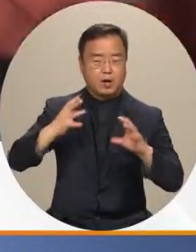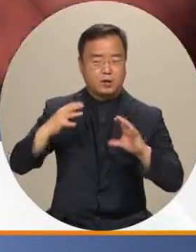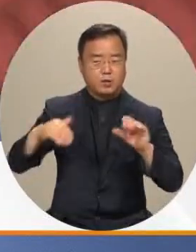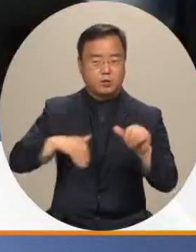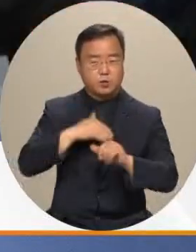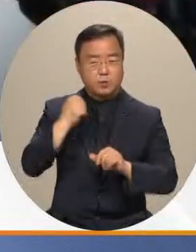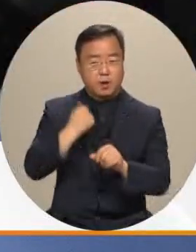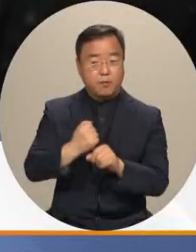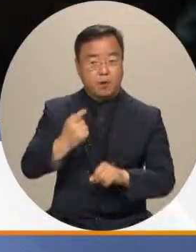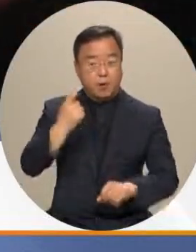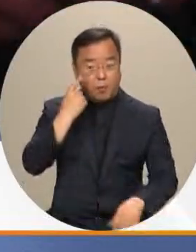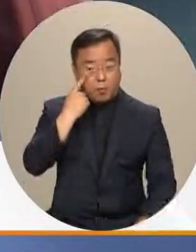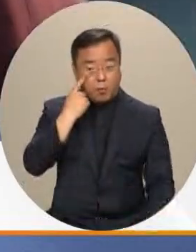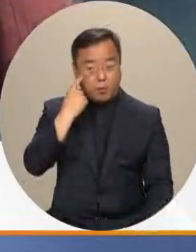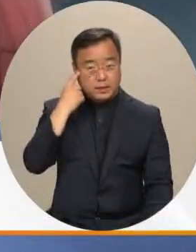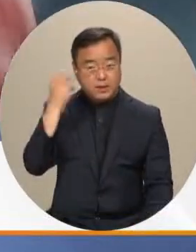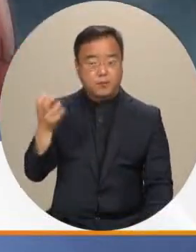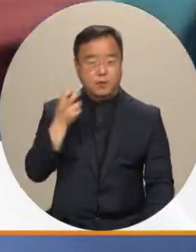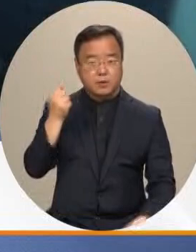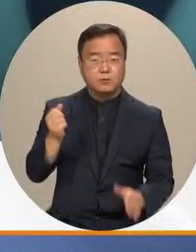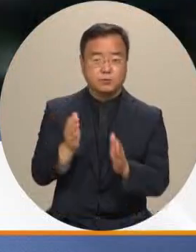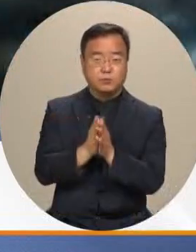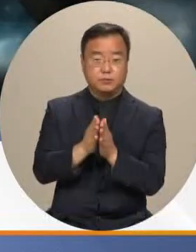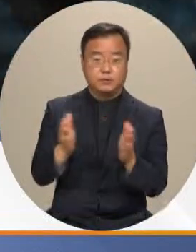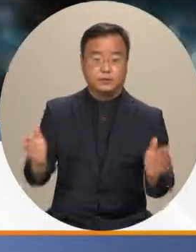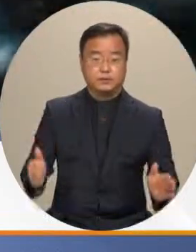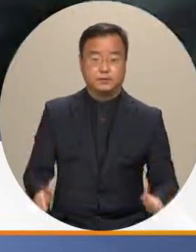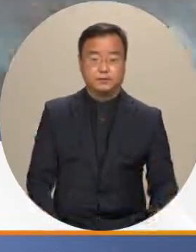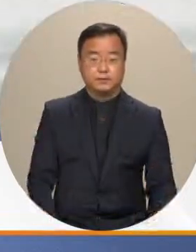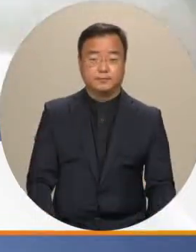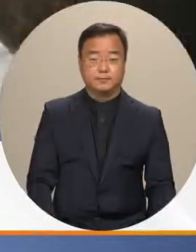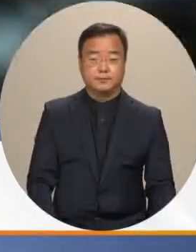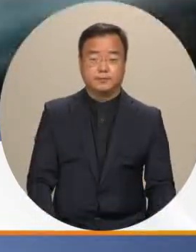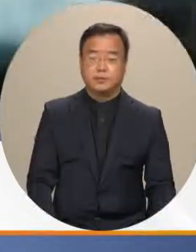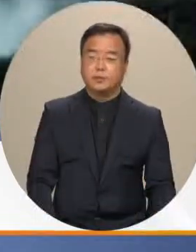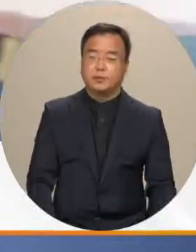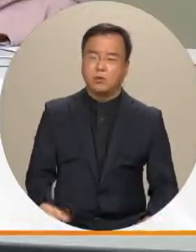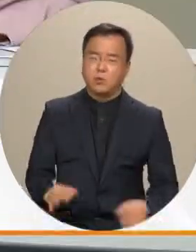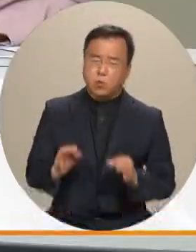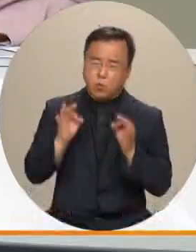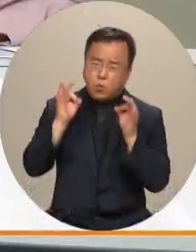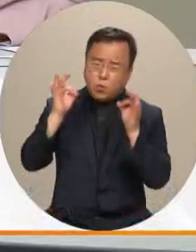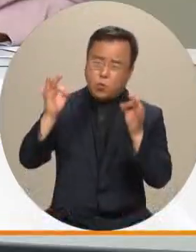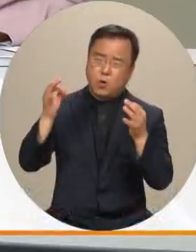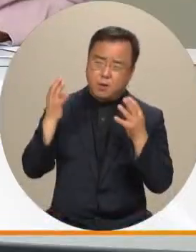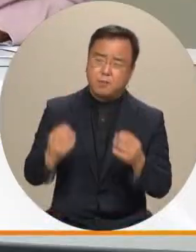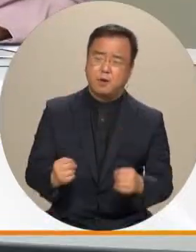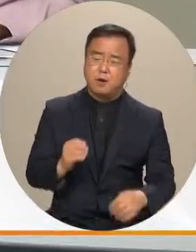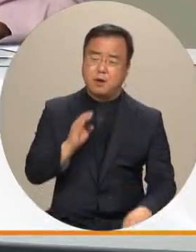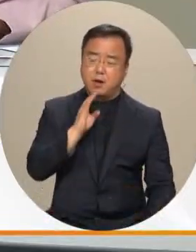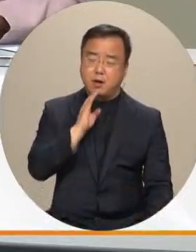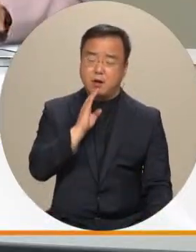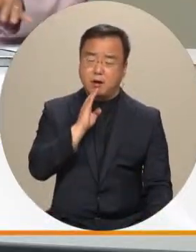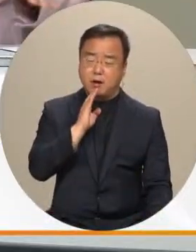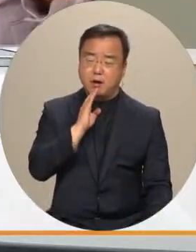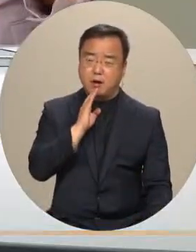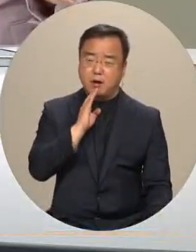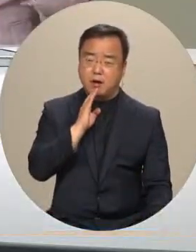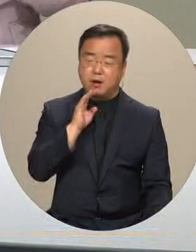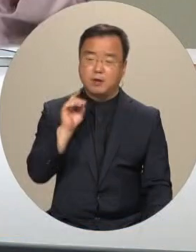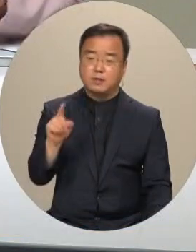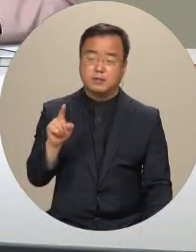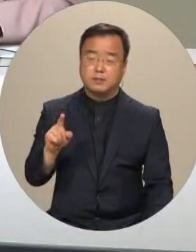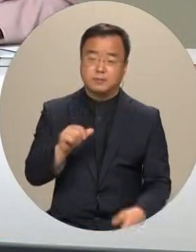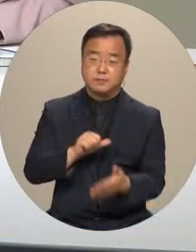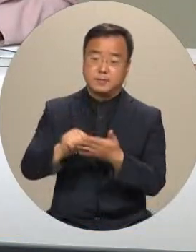어떨까 하는 호기심에서 시작을 했던 것 같습니다 굉장히 많은 노력이 들어가 있는 작품인 것 같습니다